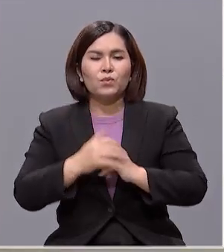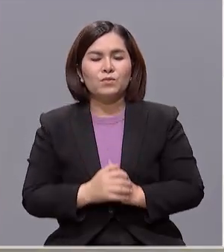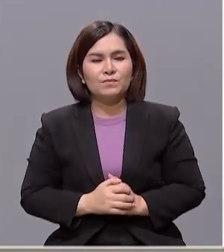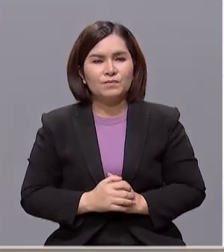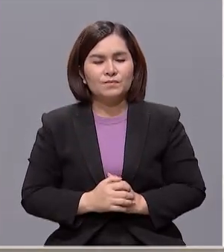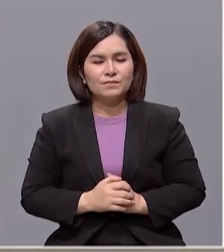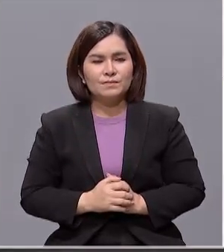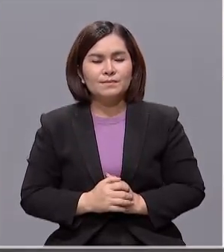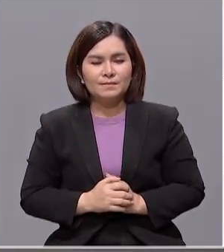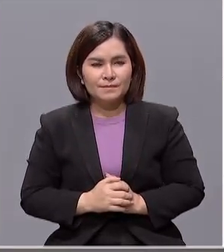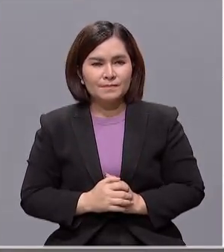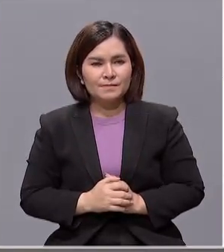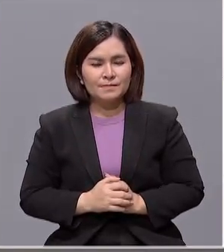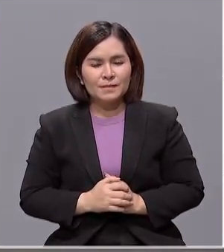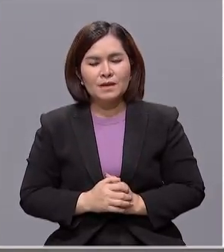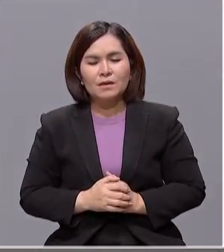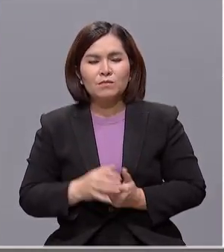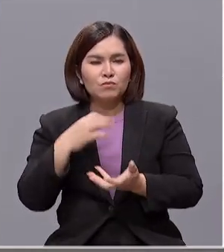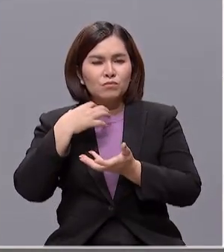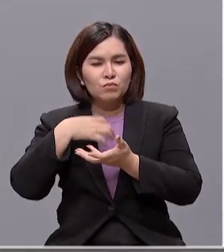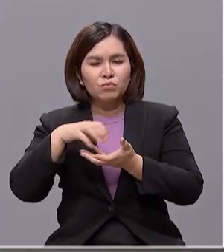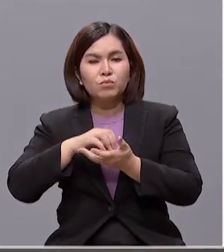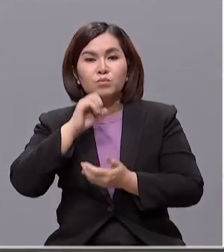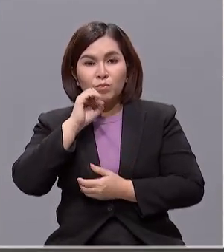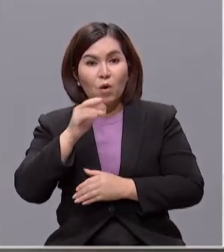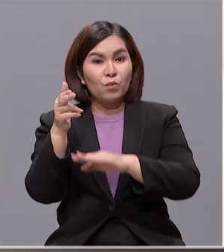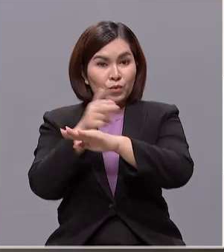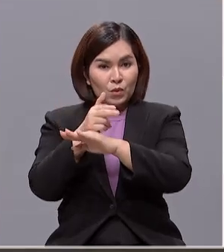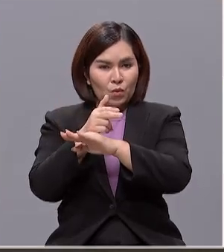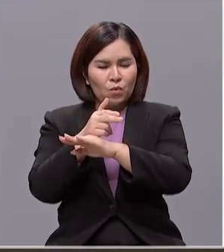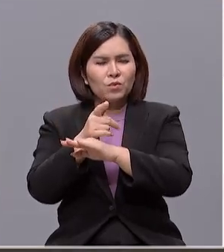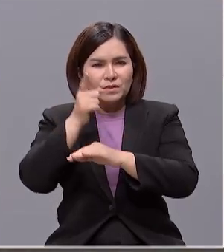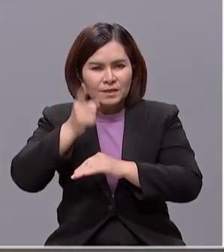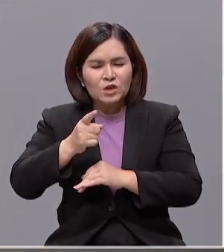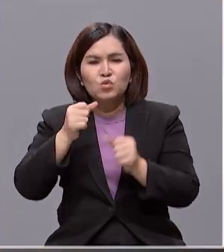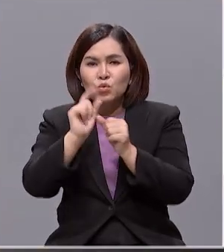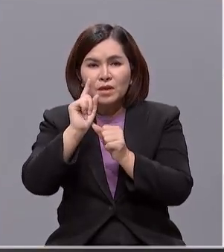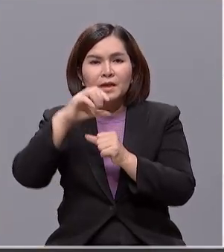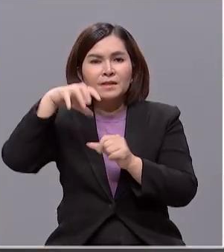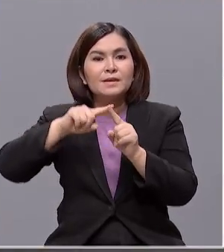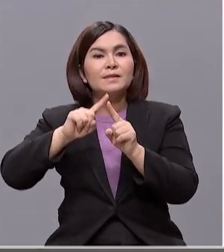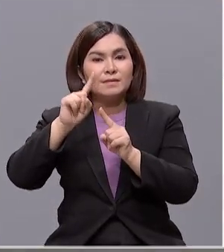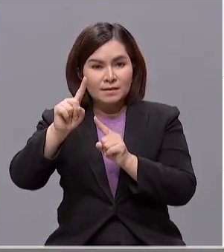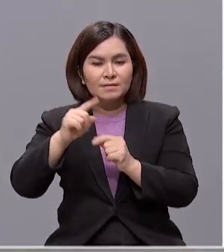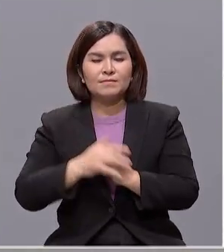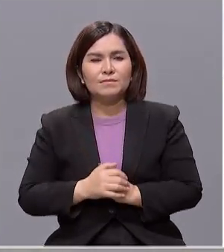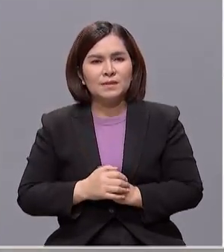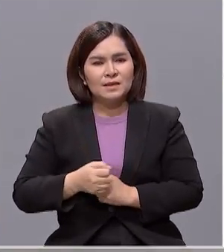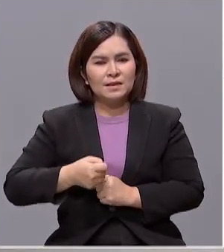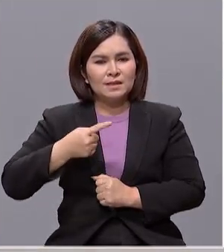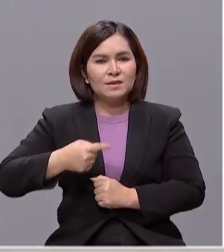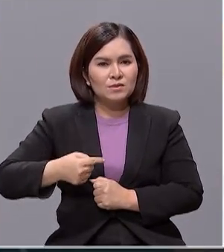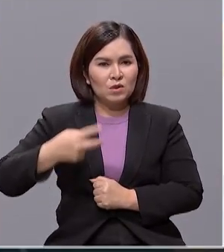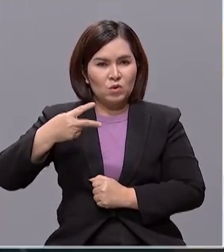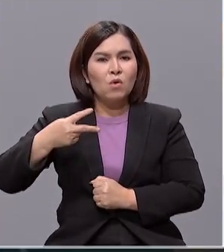สุรศักดิ์ลีลาอุดมนิติค่ะท่านก็บอกว่าคลิปนี้เกิดขึ้นจริงๆอาคาร 1ของโรงพยาบาลคือชั้น 1กับชั้น 2